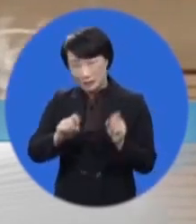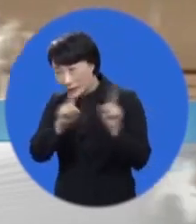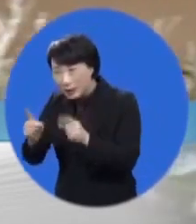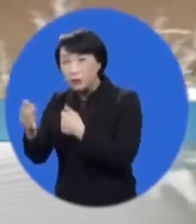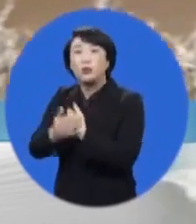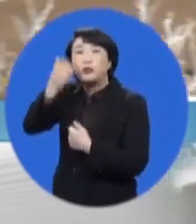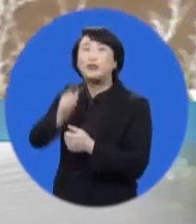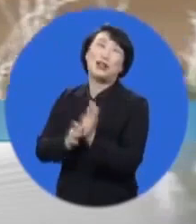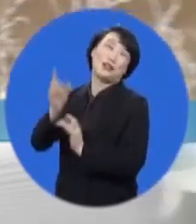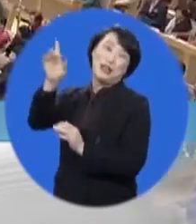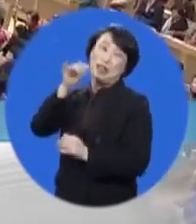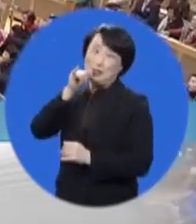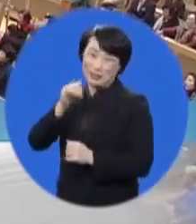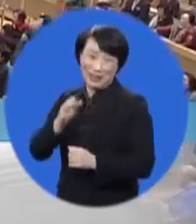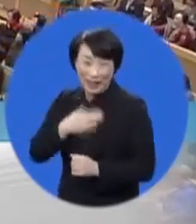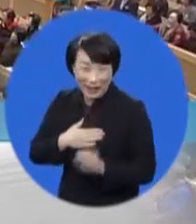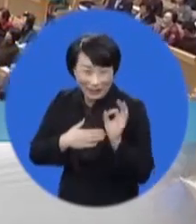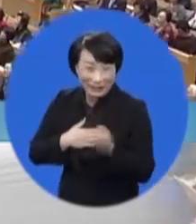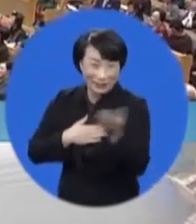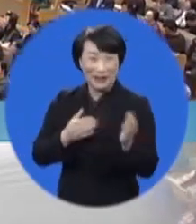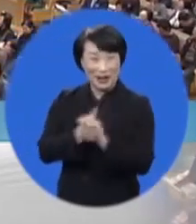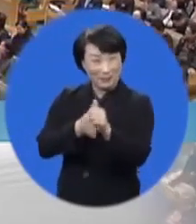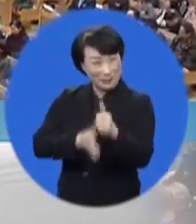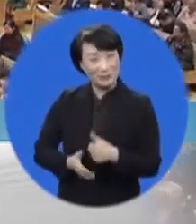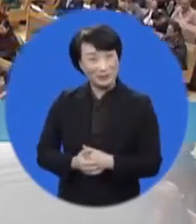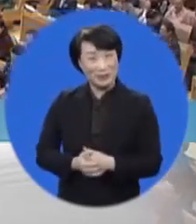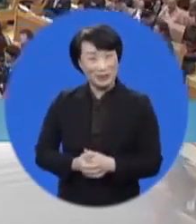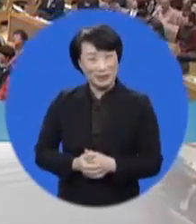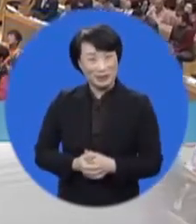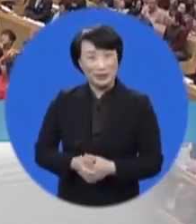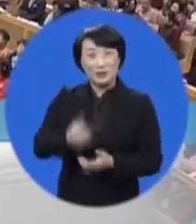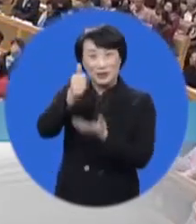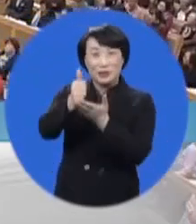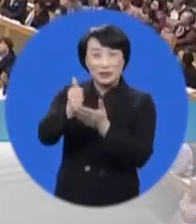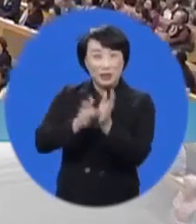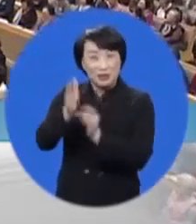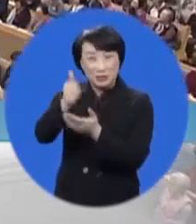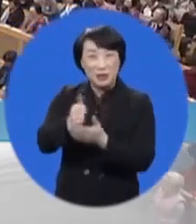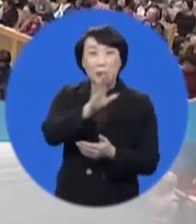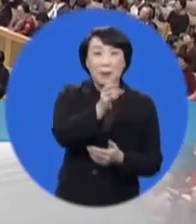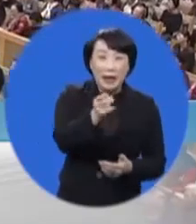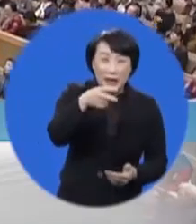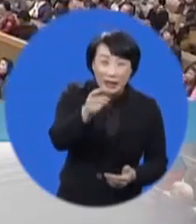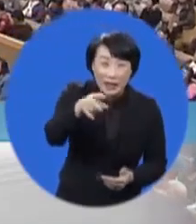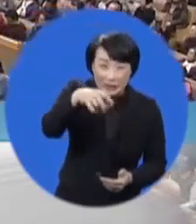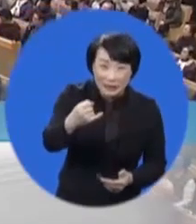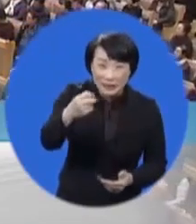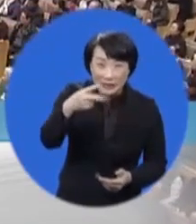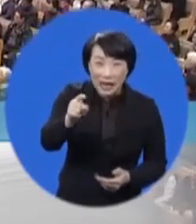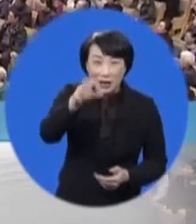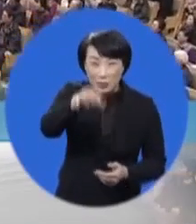말이야. 알아들었으면 아멘합시다. 예. 주님이 베세스다 연못가에